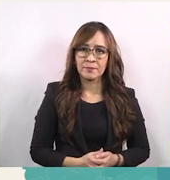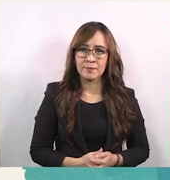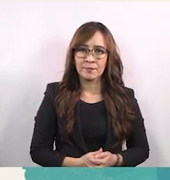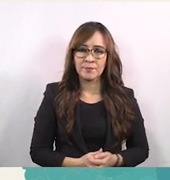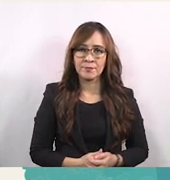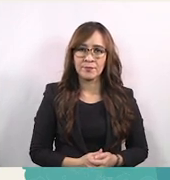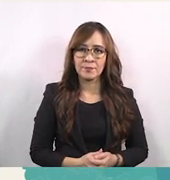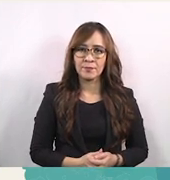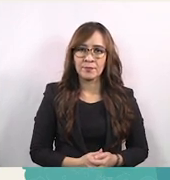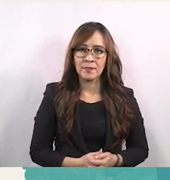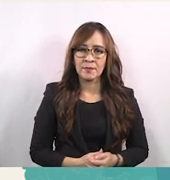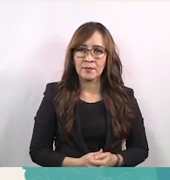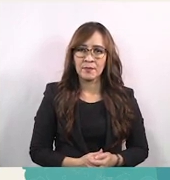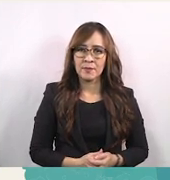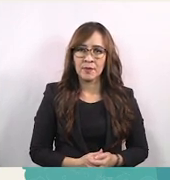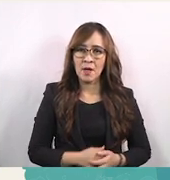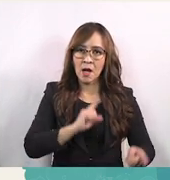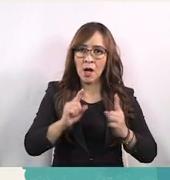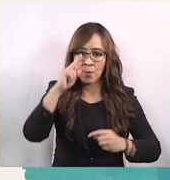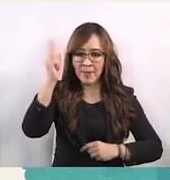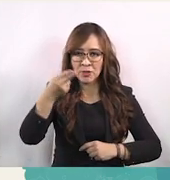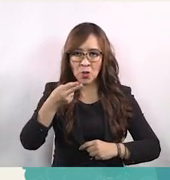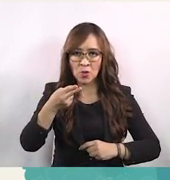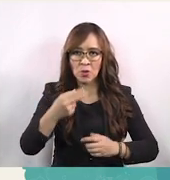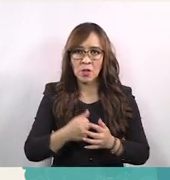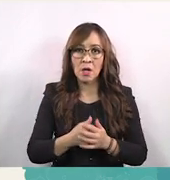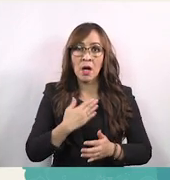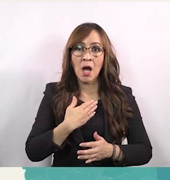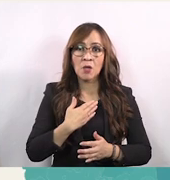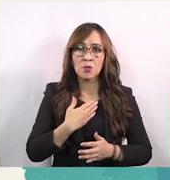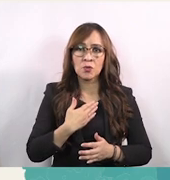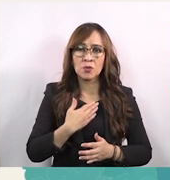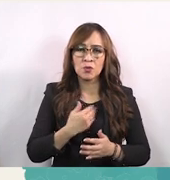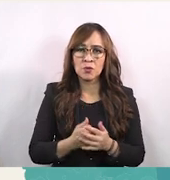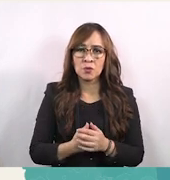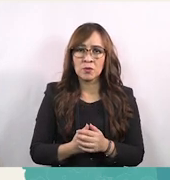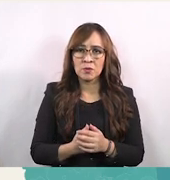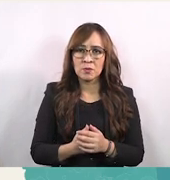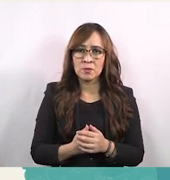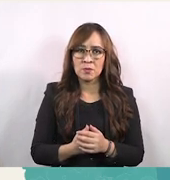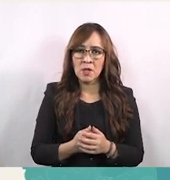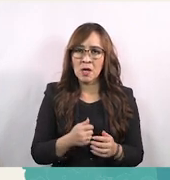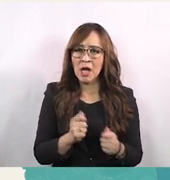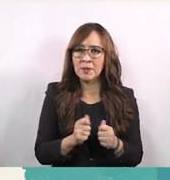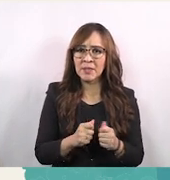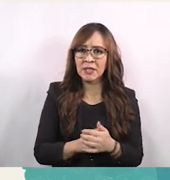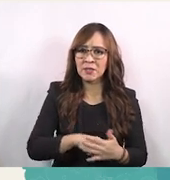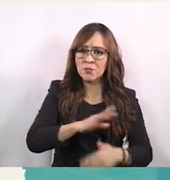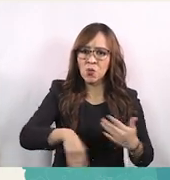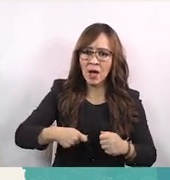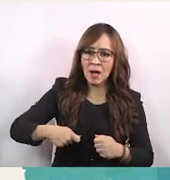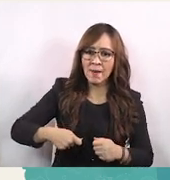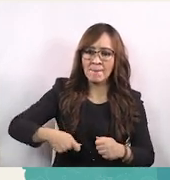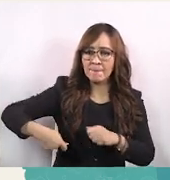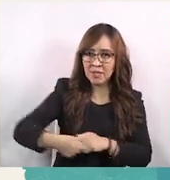begini kiranya para Allah menghukum Aku bakal lebih lagi daripada itu jika besok kira-kira pada waktu ini aku tidak membuat nyawamu sama seperti nyawa salah seorang dari mereka itu